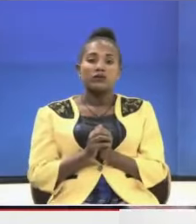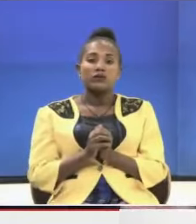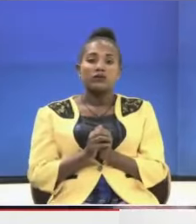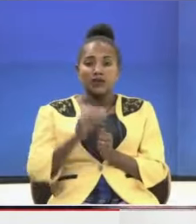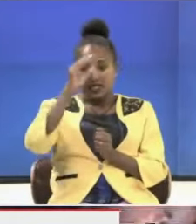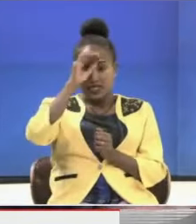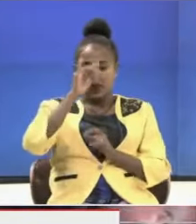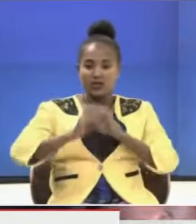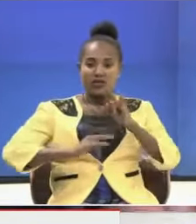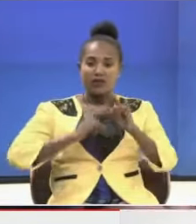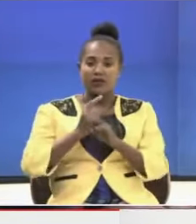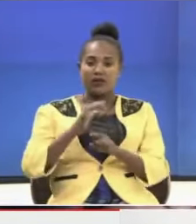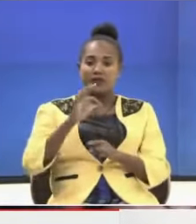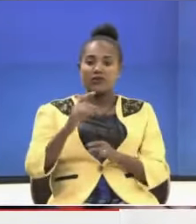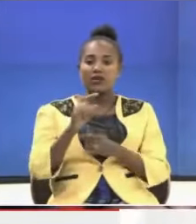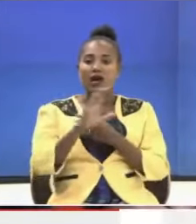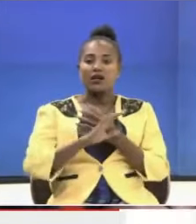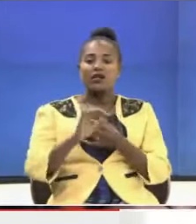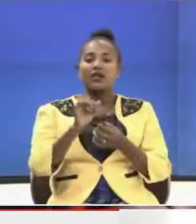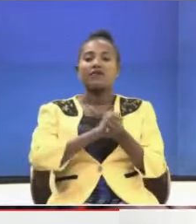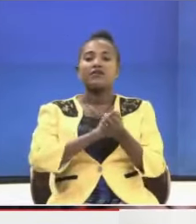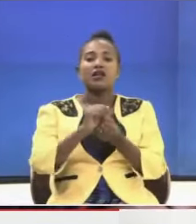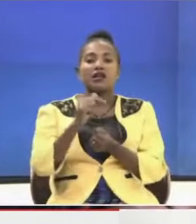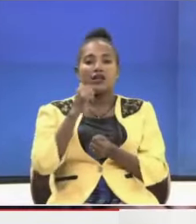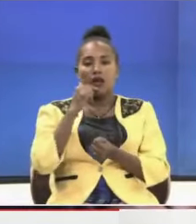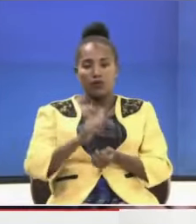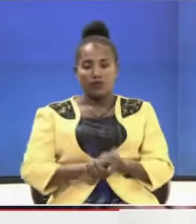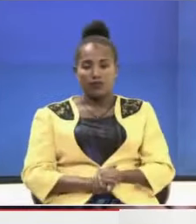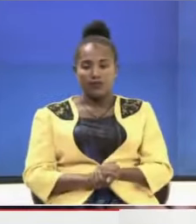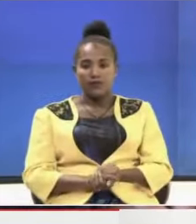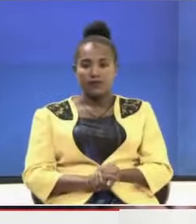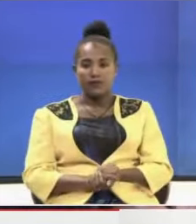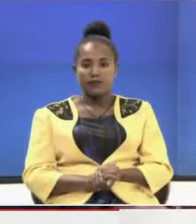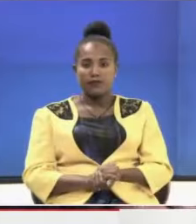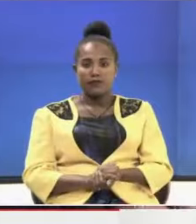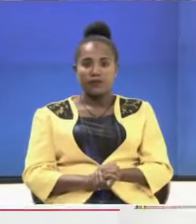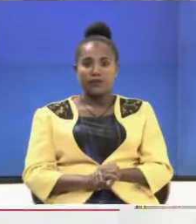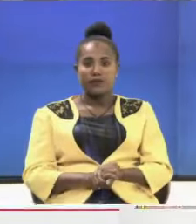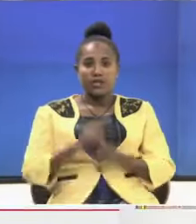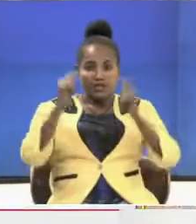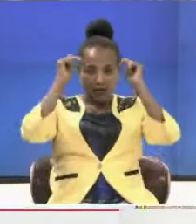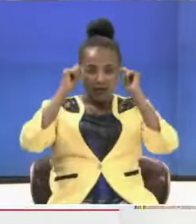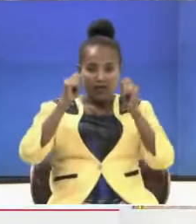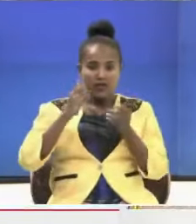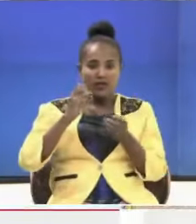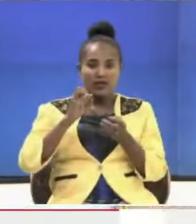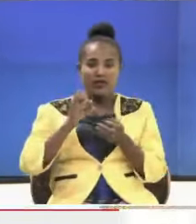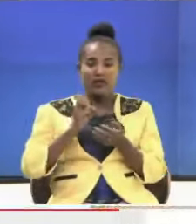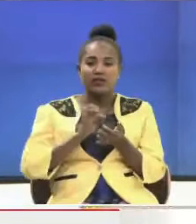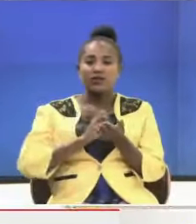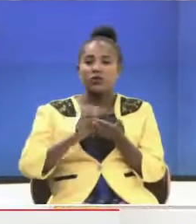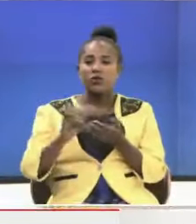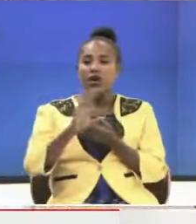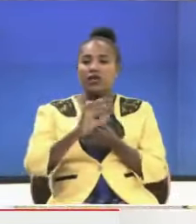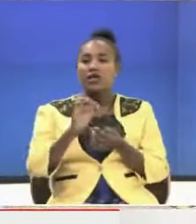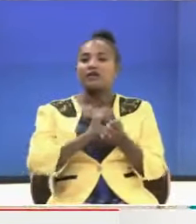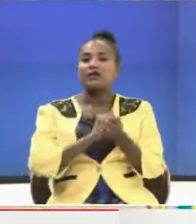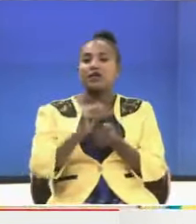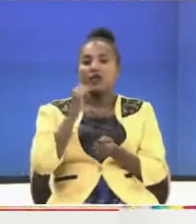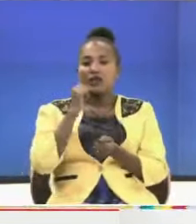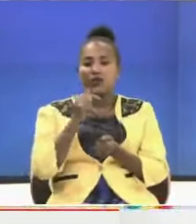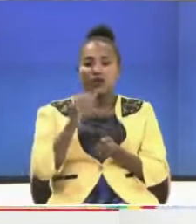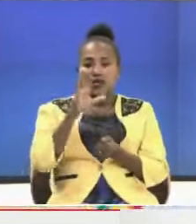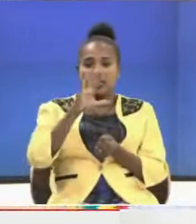የሰው ዘር መገኛ የሆነችን አገር እናፈርሳለን እያሉ፣ የታቦተ ጽዮንን አገር እናፈርሳለን እያሉ፣